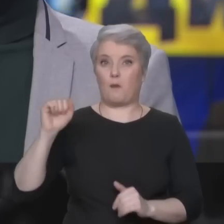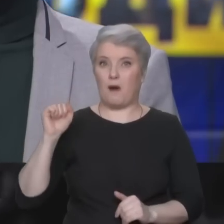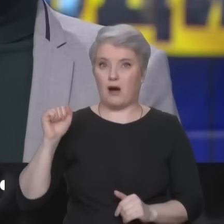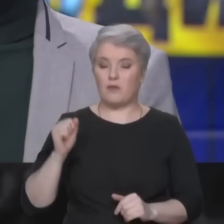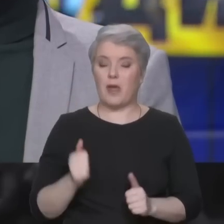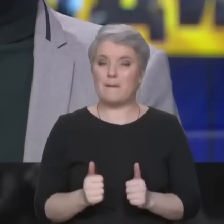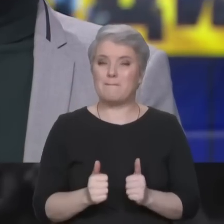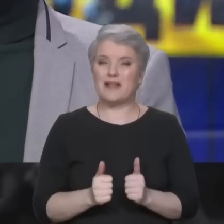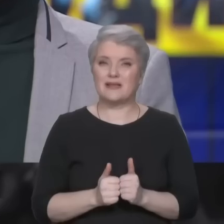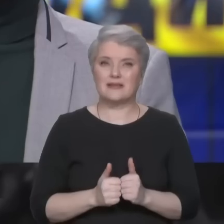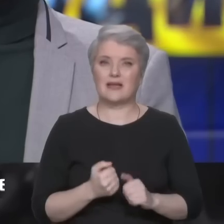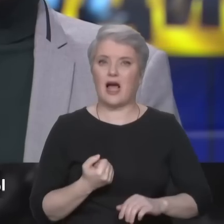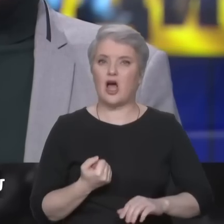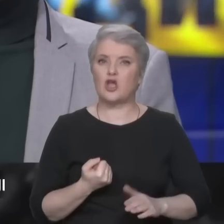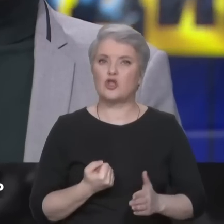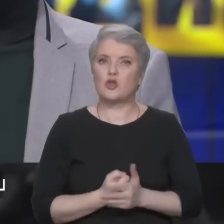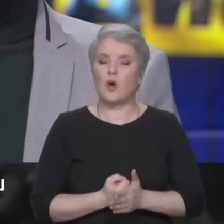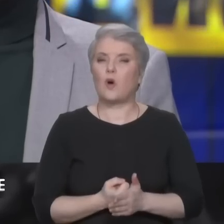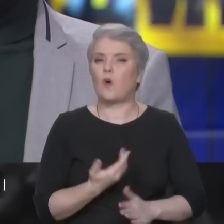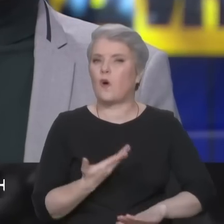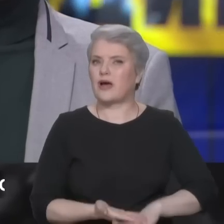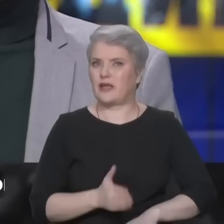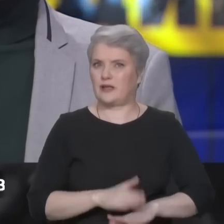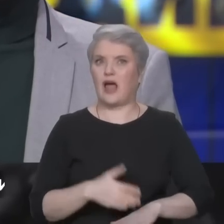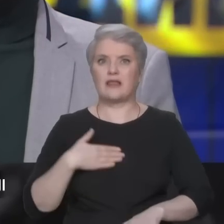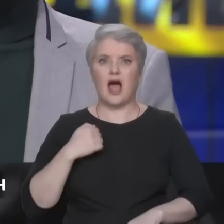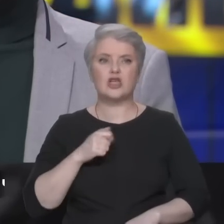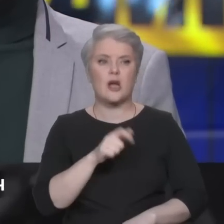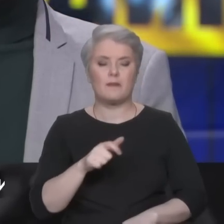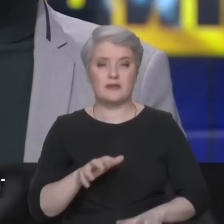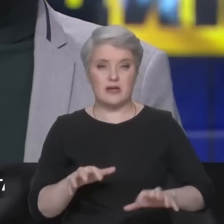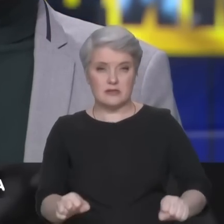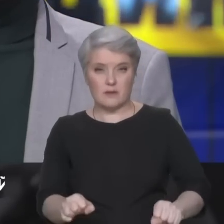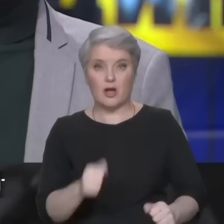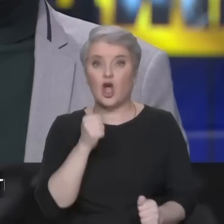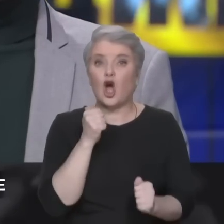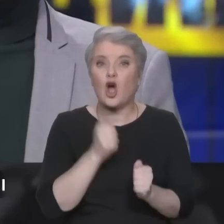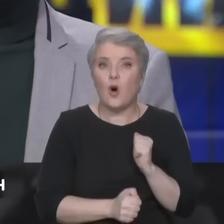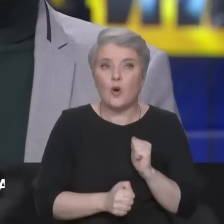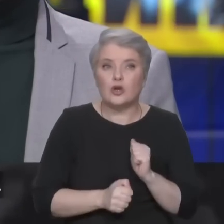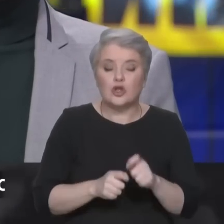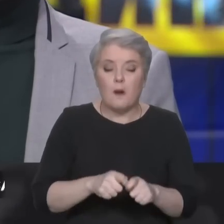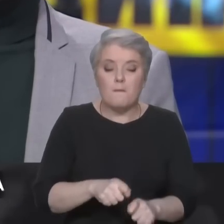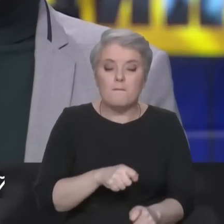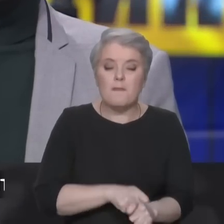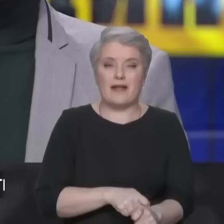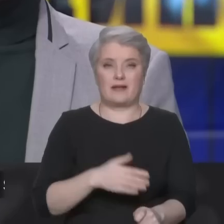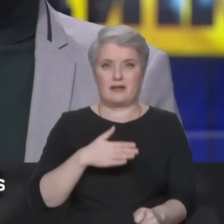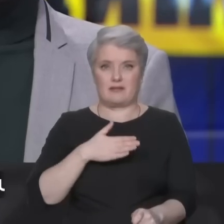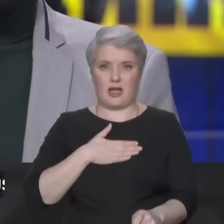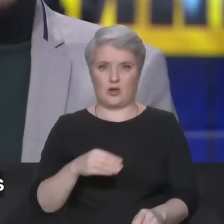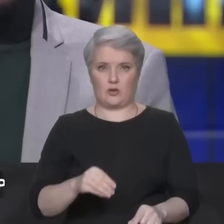критичної, хоча там наші бійці Збройні сили тримають кожен метр нашої землі, тобто і роблять для